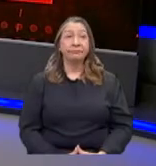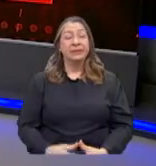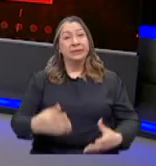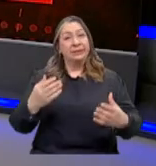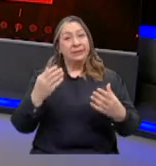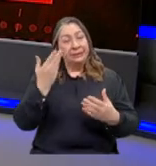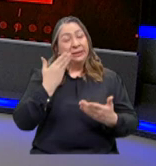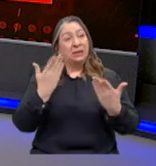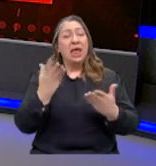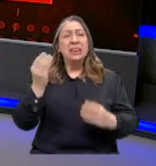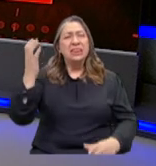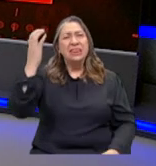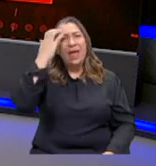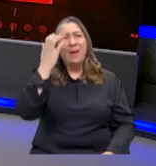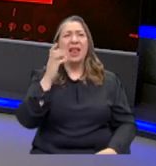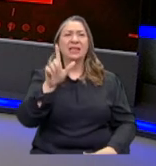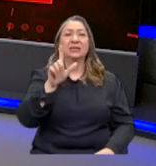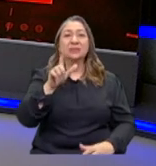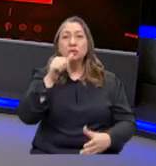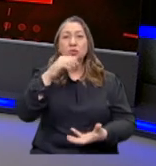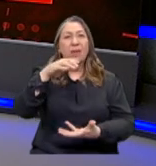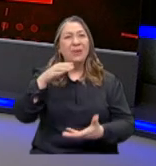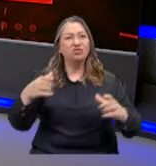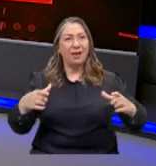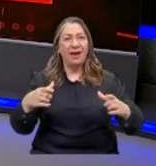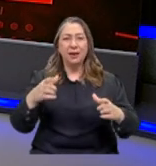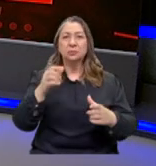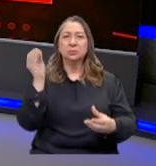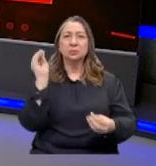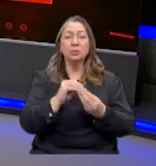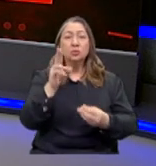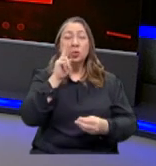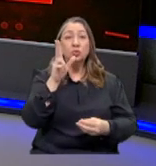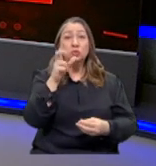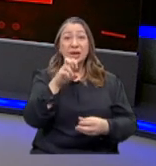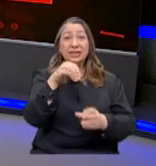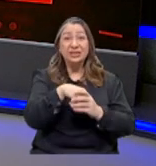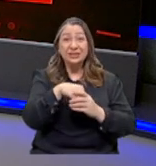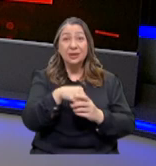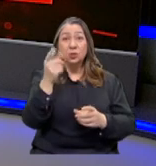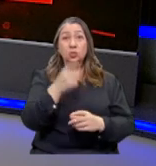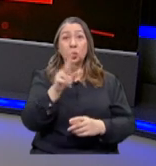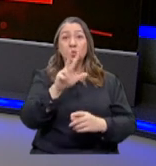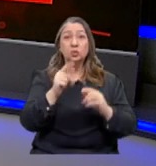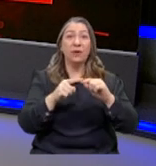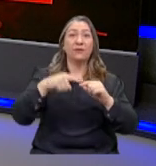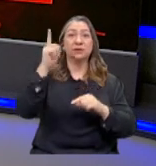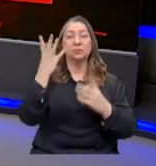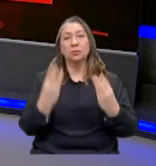Sayın seyirciler, en temel ihtiyaca, damacana suya da zam geldi. Son 3 ayda zam oranı %30'u